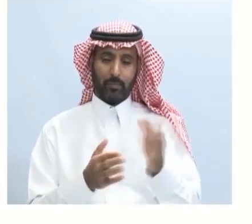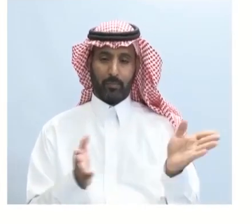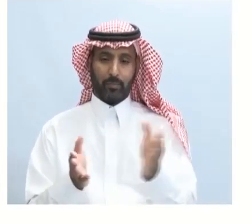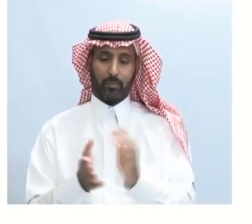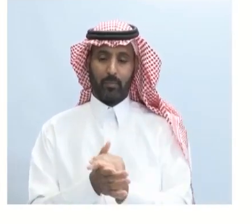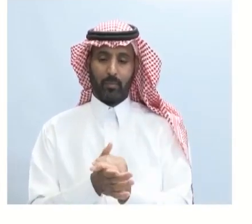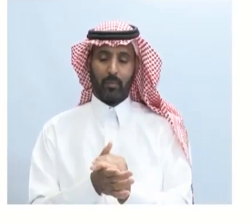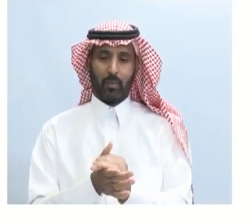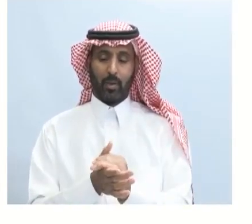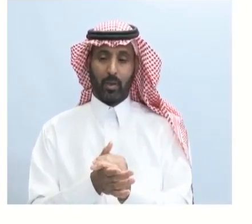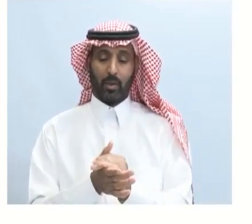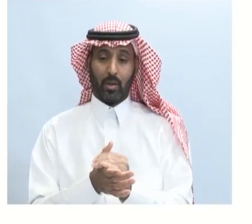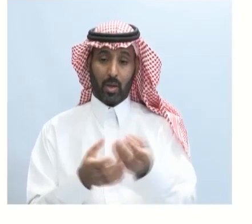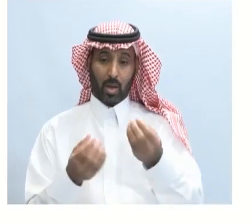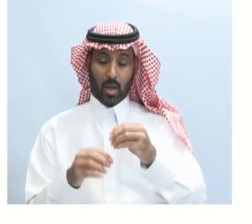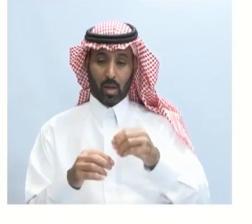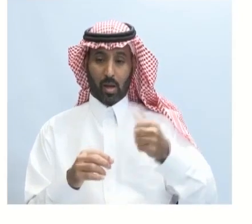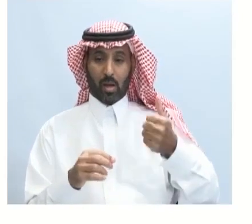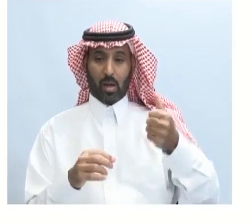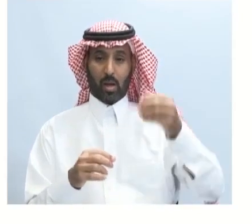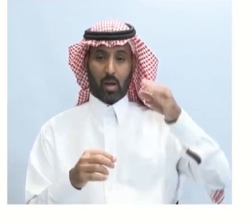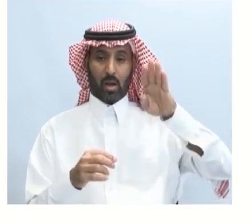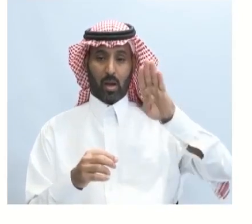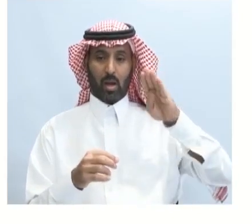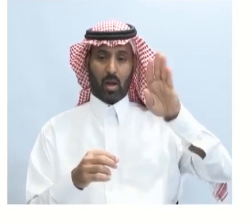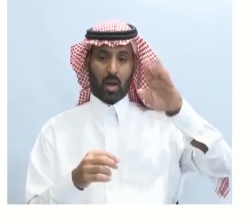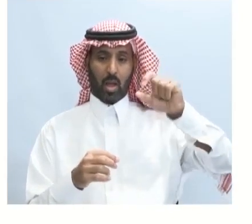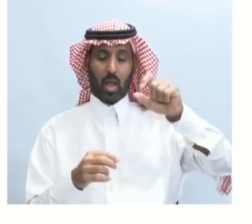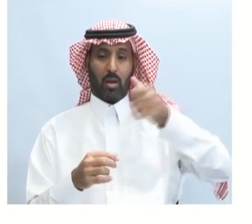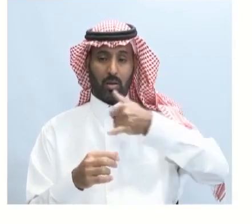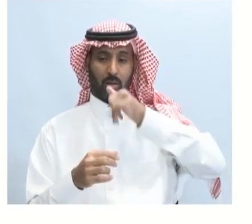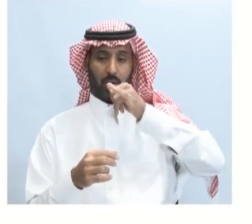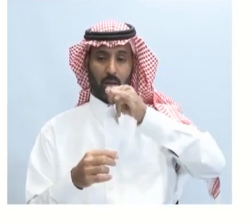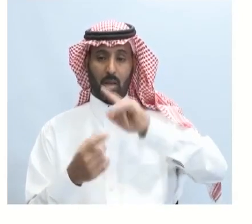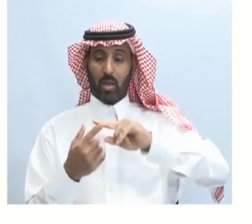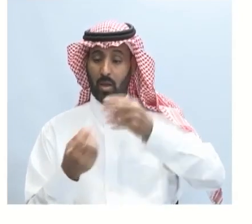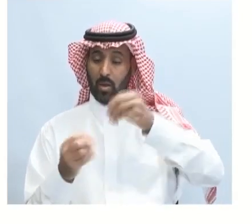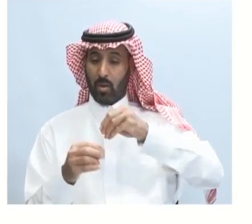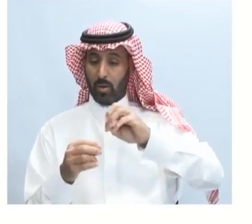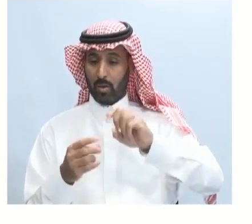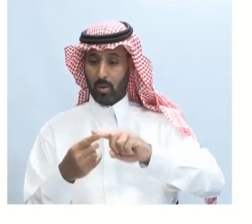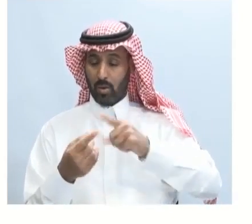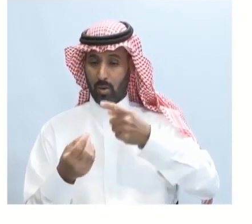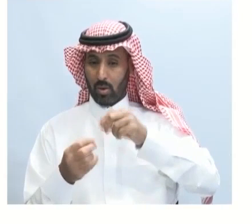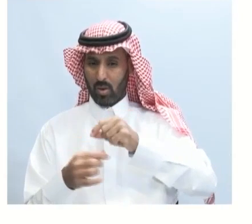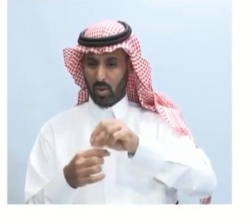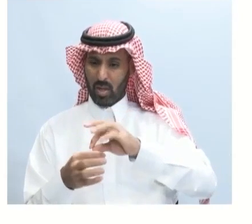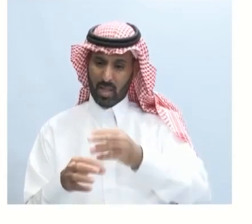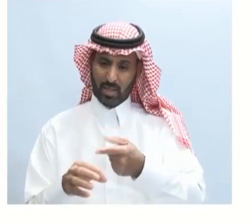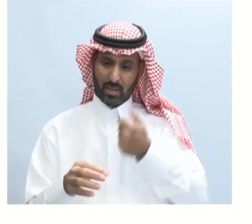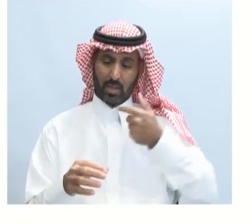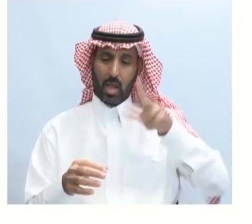كربوكسيلي اكسده الكحلات تعطيني اليدات لاحظ هنا البروبانول واحد بروبانول واحد